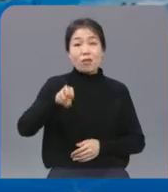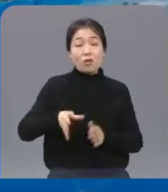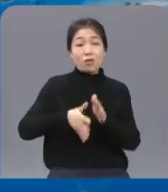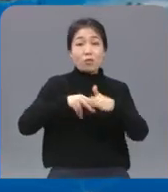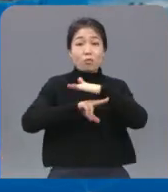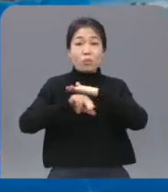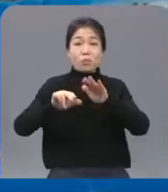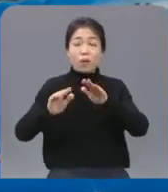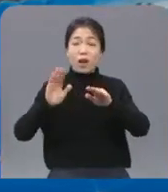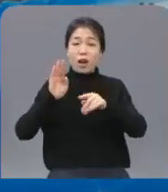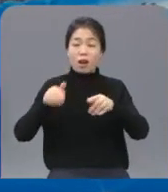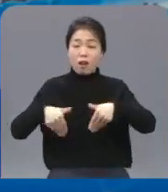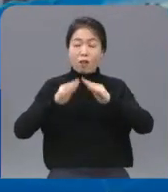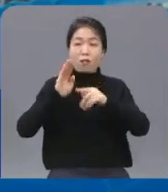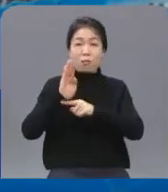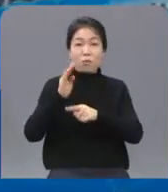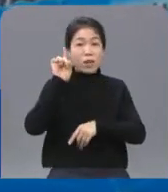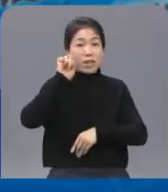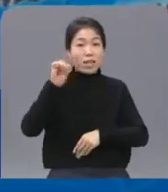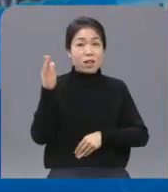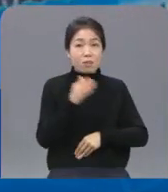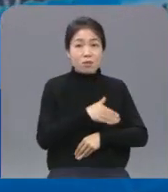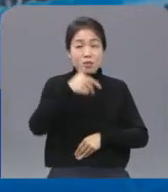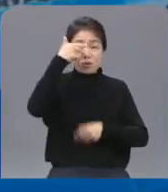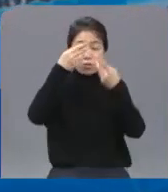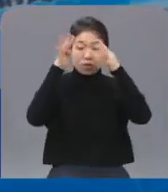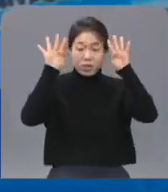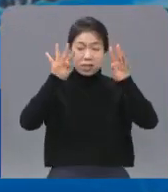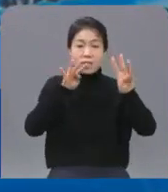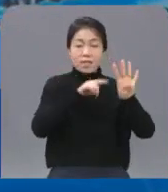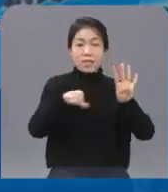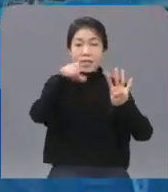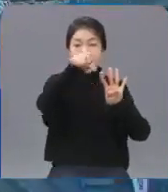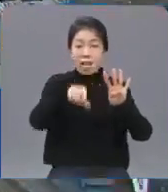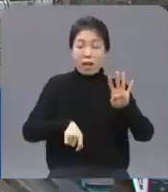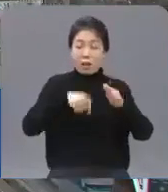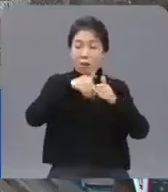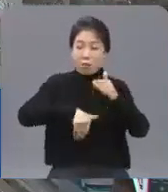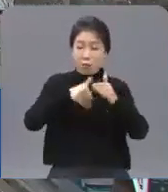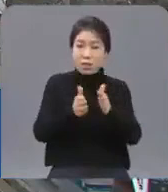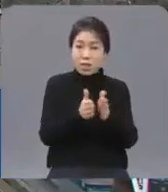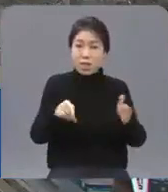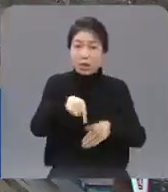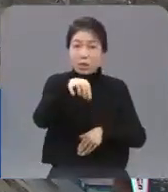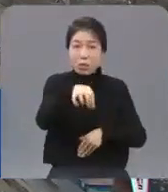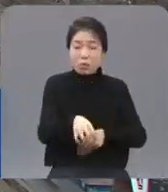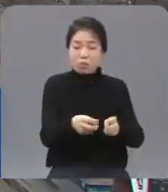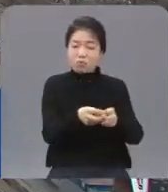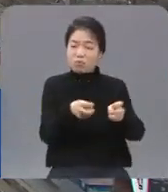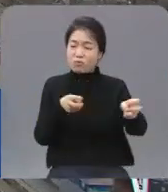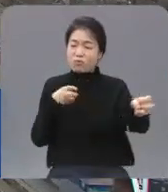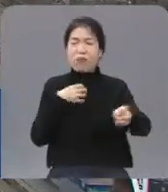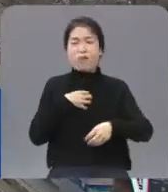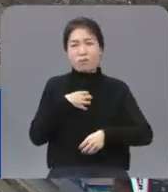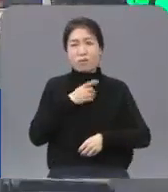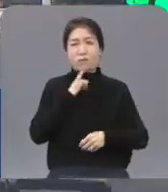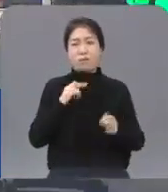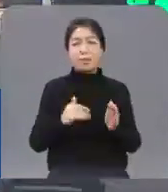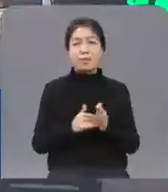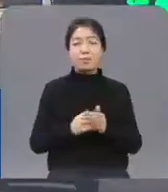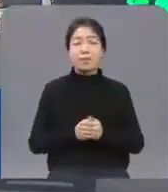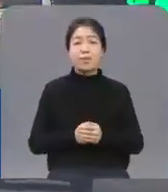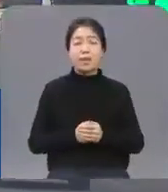광주 도시철도 건설본부가 내일부터 조선대 사거리 횡단공사에 들어가 해당 지역의 교통 혼잡이 우려됩니다